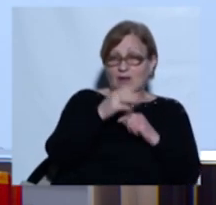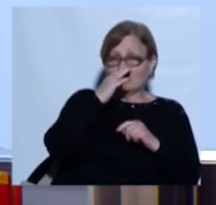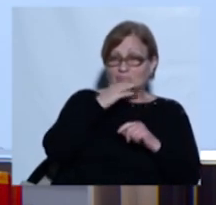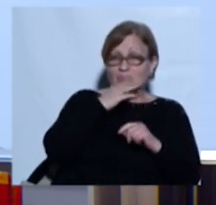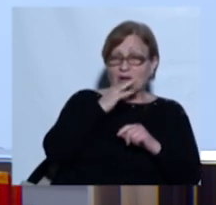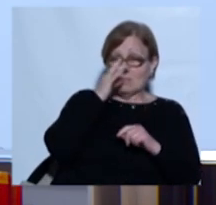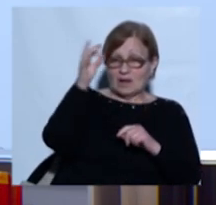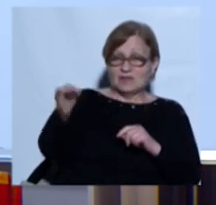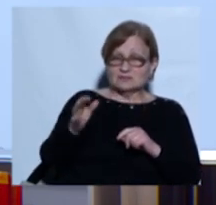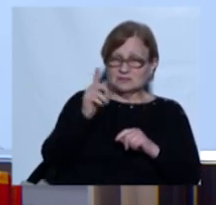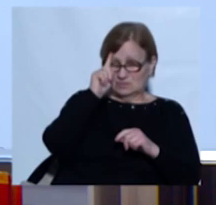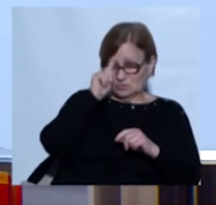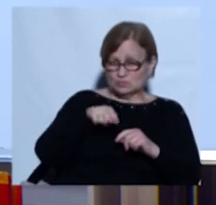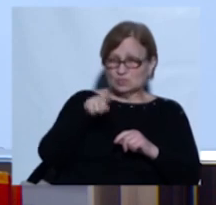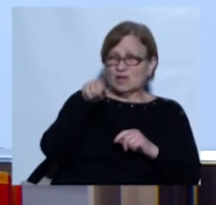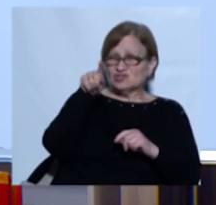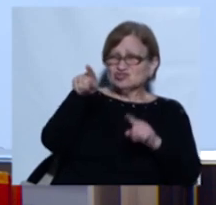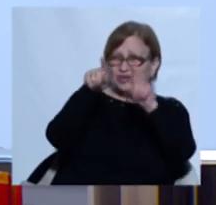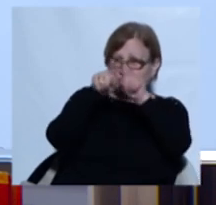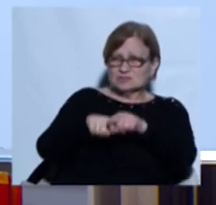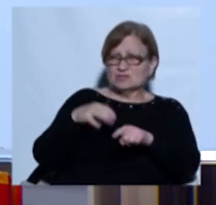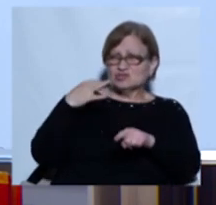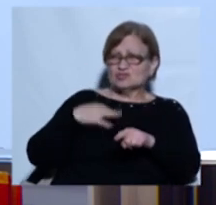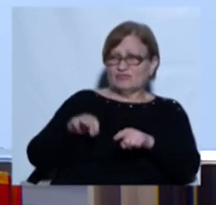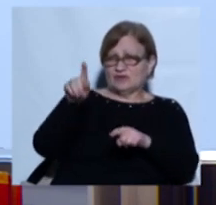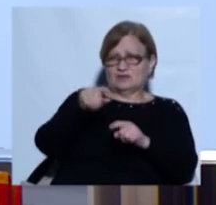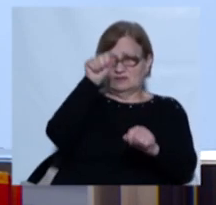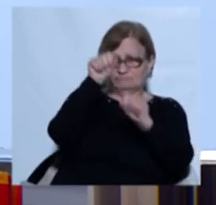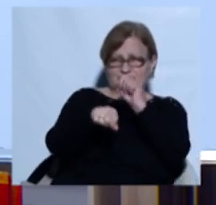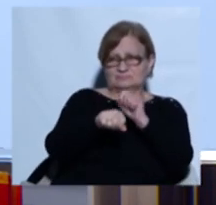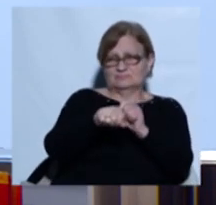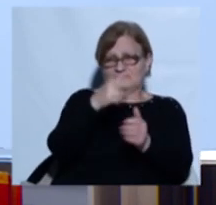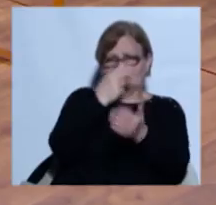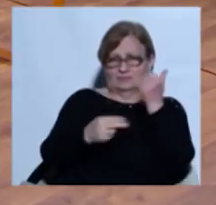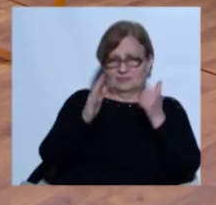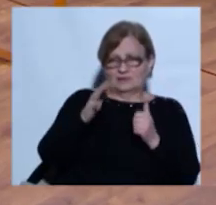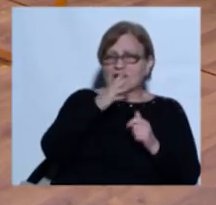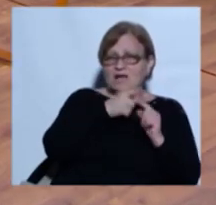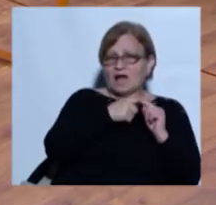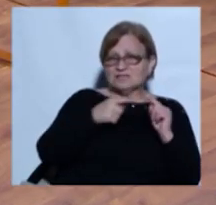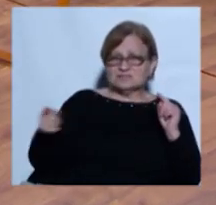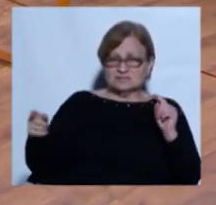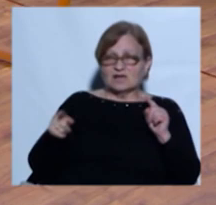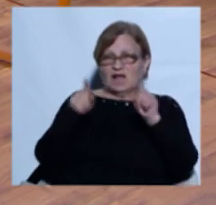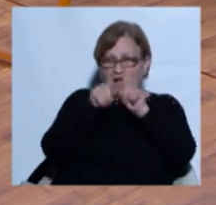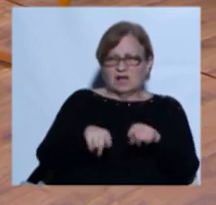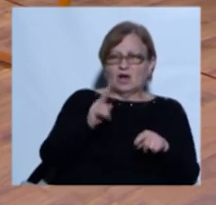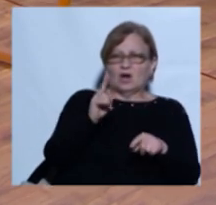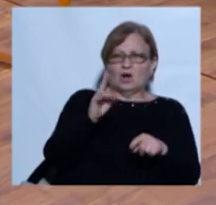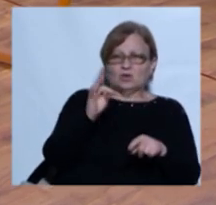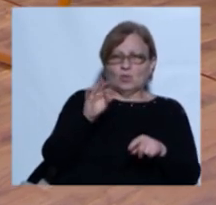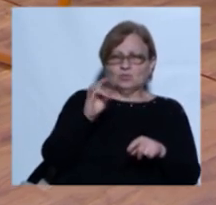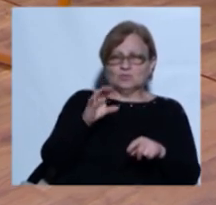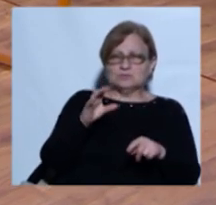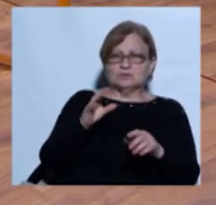იცოდე, ოდესმე შენს შვილი დაგამხობს. გავაწლები, გახსოვთ? და კრონოს მართლაც